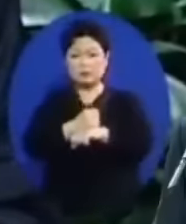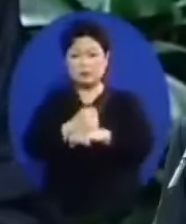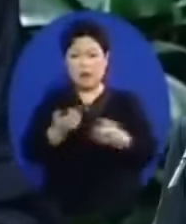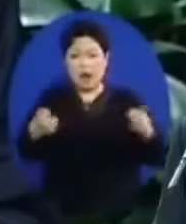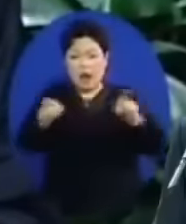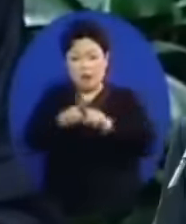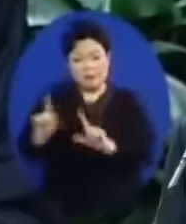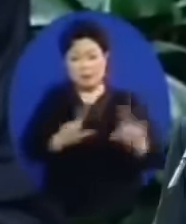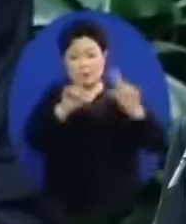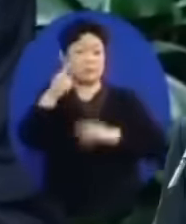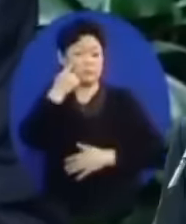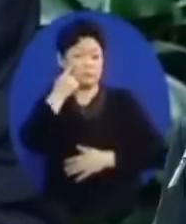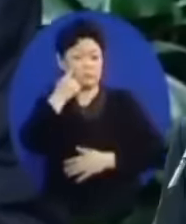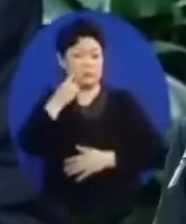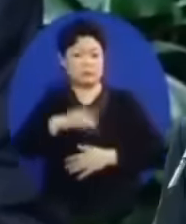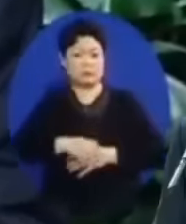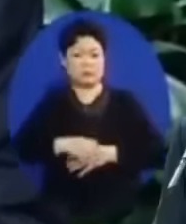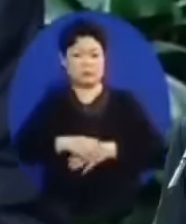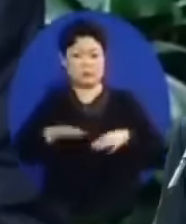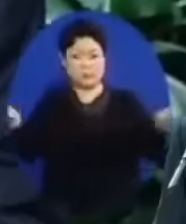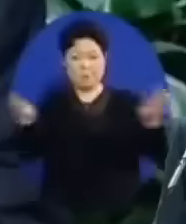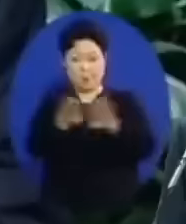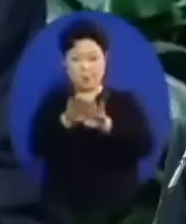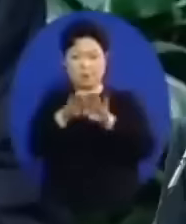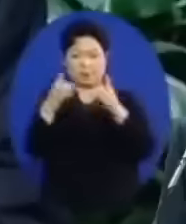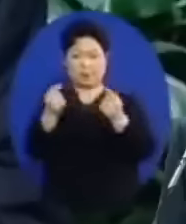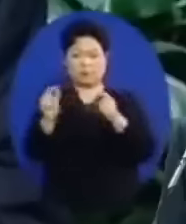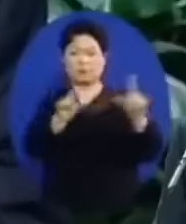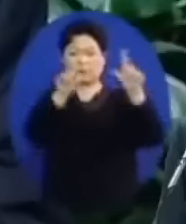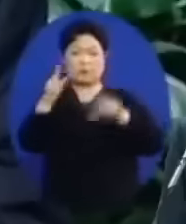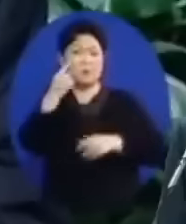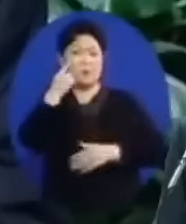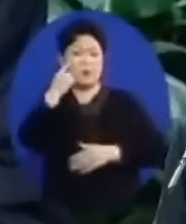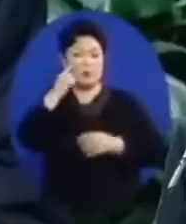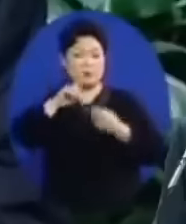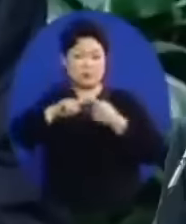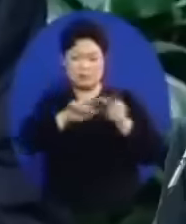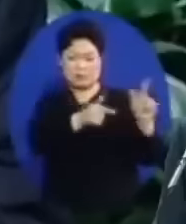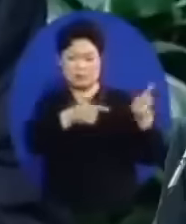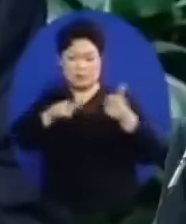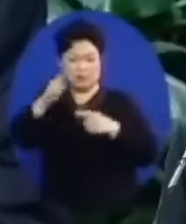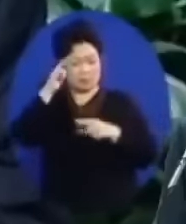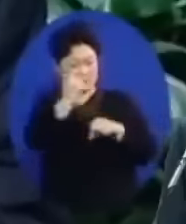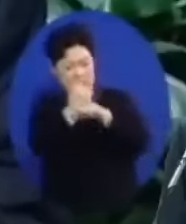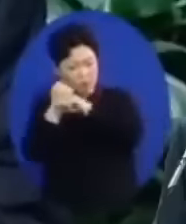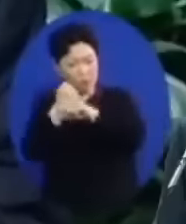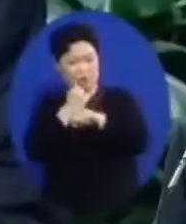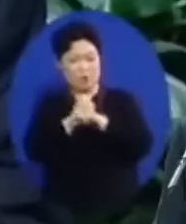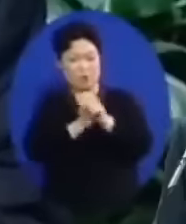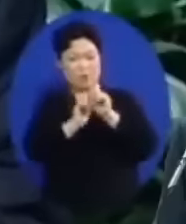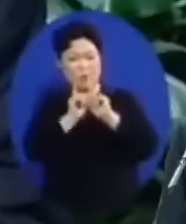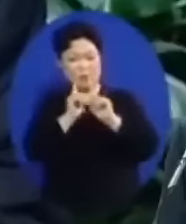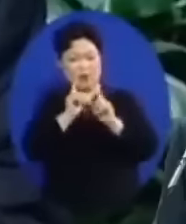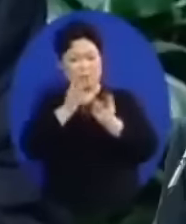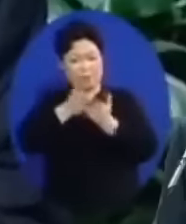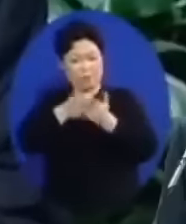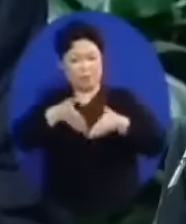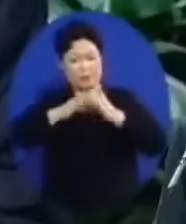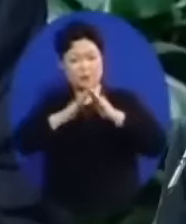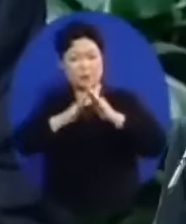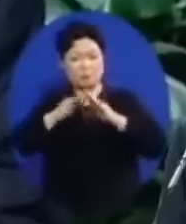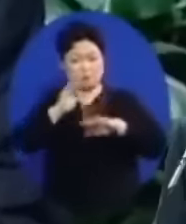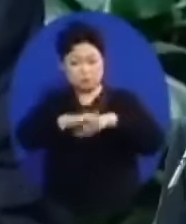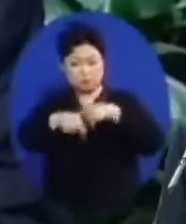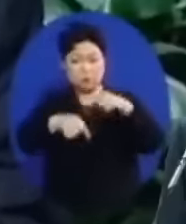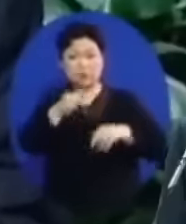잘 살아볼까? 평준화되어서 잘 살아볼까? 거기에 대한 여러 가지 연구를 하고 이론을 많이 세우고 실천을